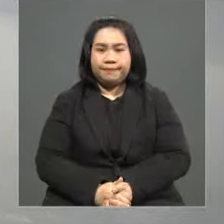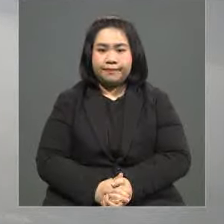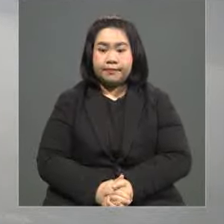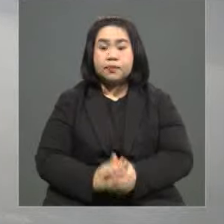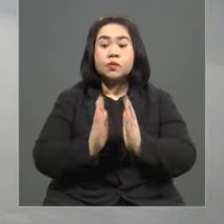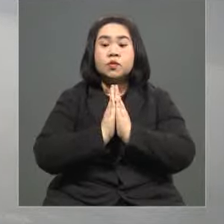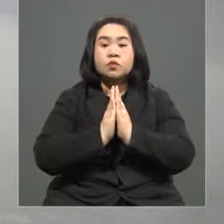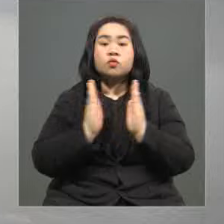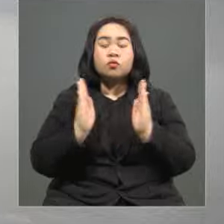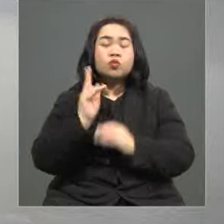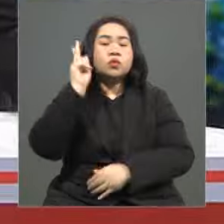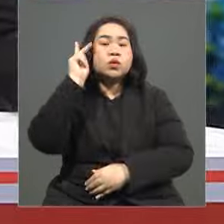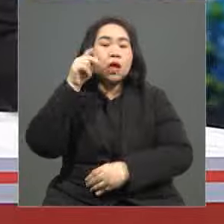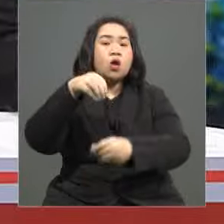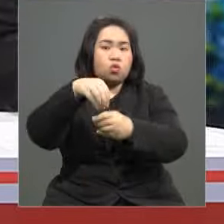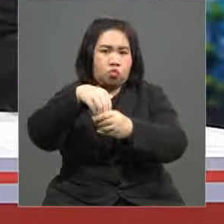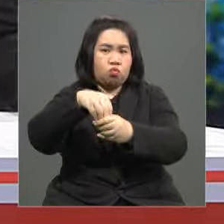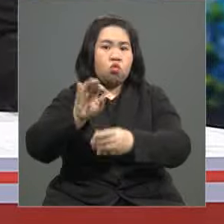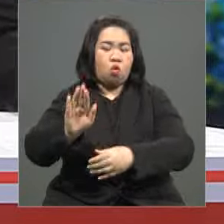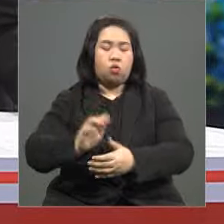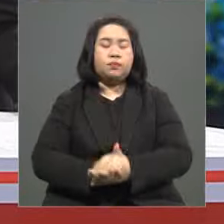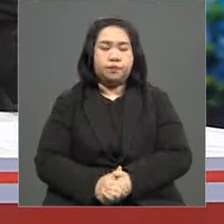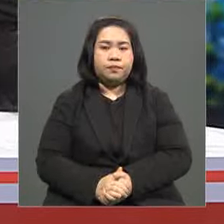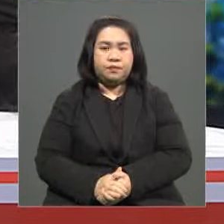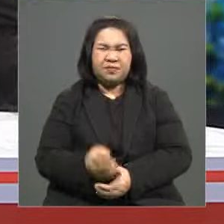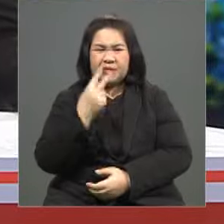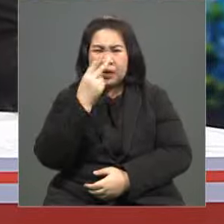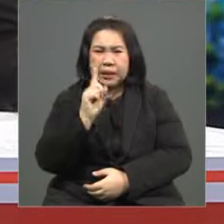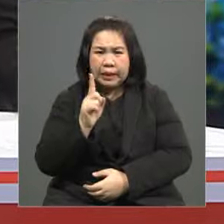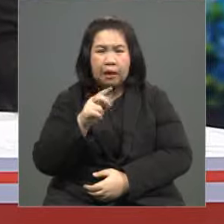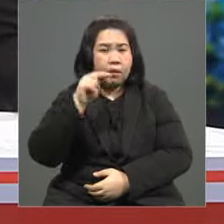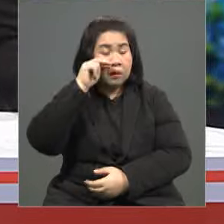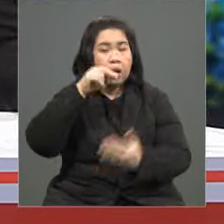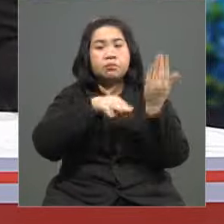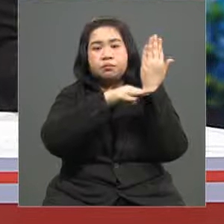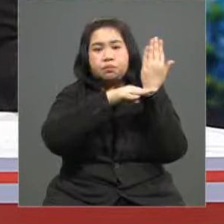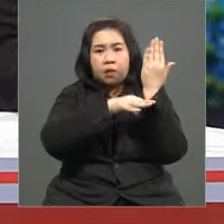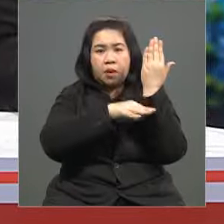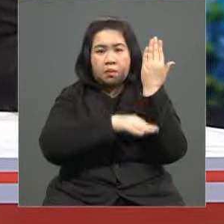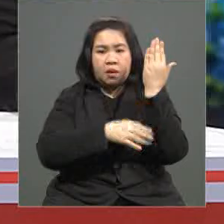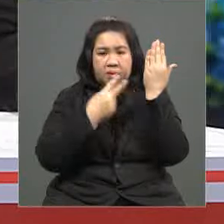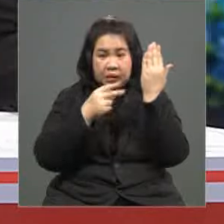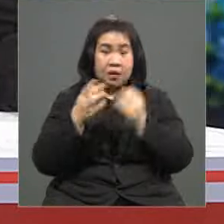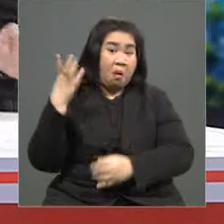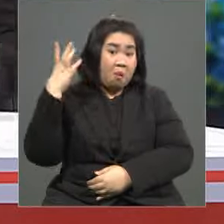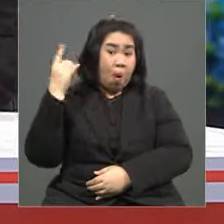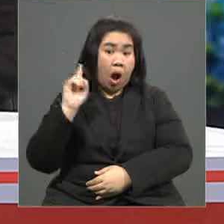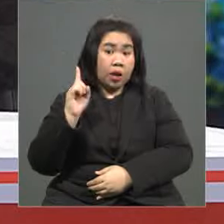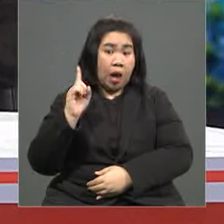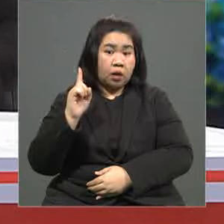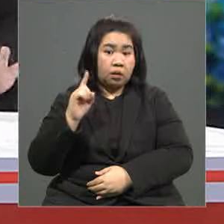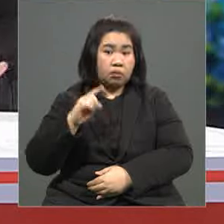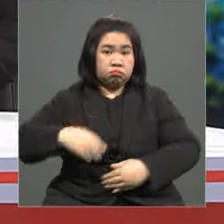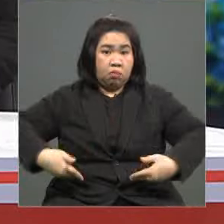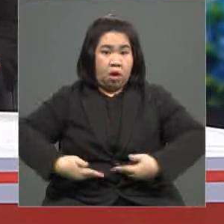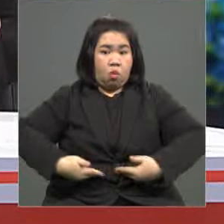คุณสุพัฒน์ค่ะรายงานสดเข้ามาจากบริเวณอำเภอเมืองจังหวัดเชียงใหม่นะคะจะเห็นได้ชัดว่าระดับน้ำนั้นลดลงอย่างเห็นได้ชัดเมื่อวานนี้รายงานสดเข้ามาระดับน้ำนั้น